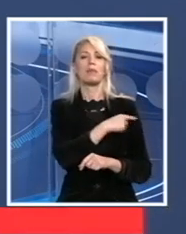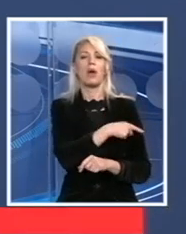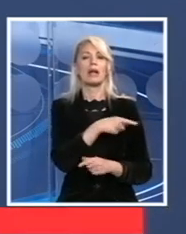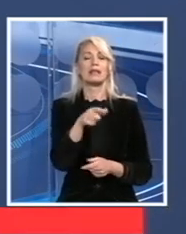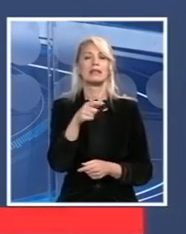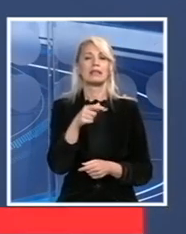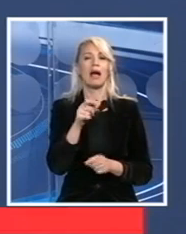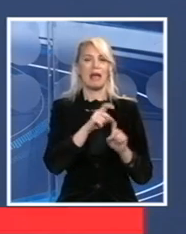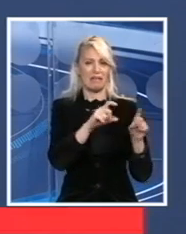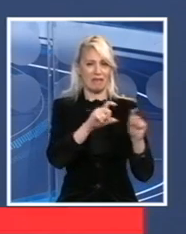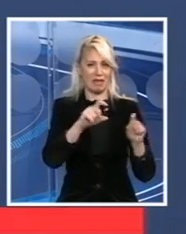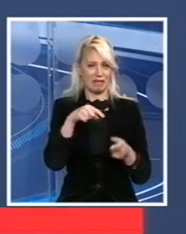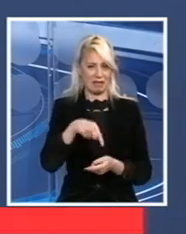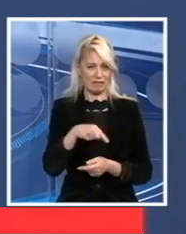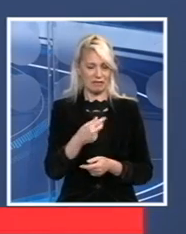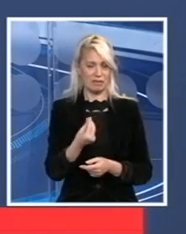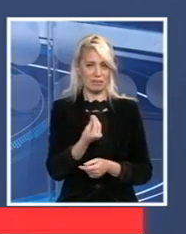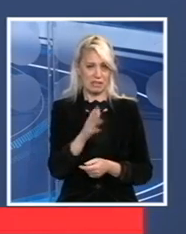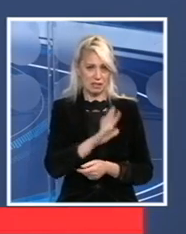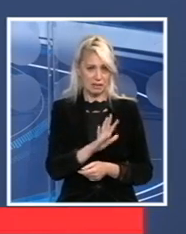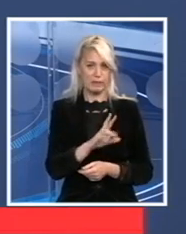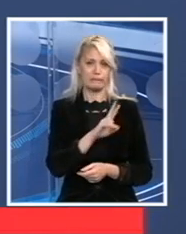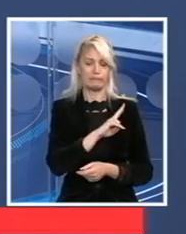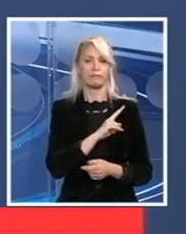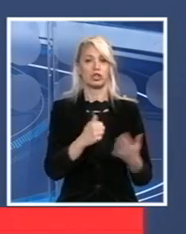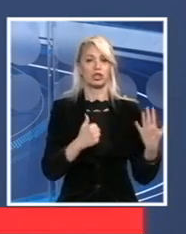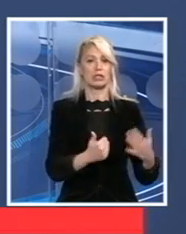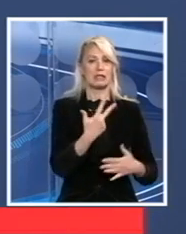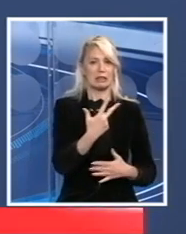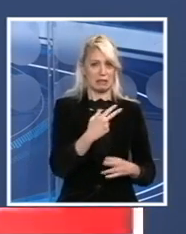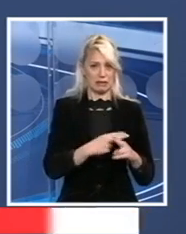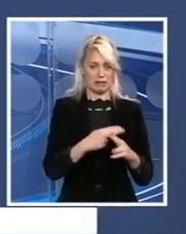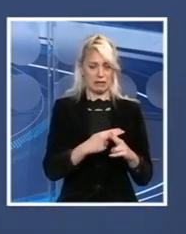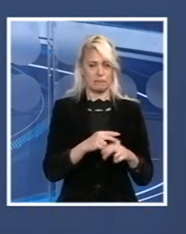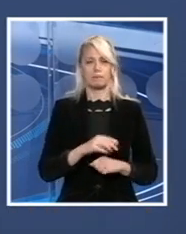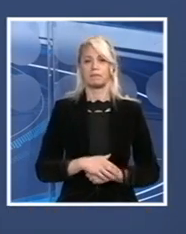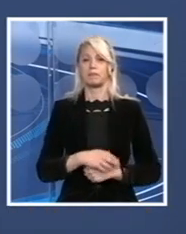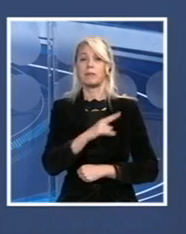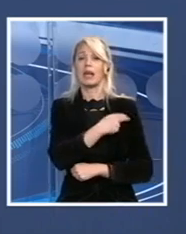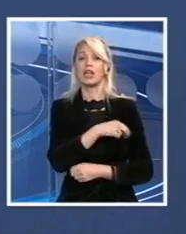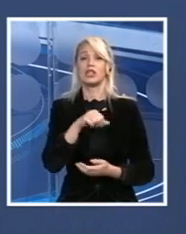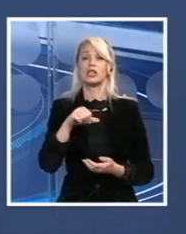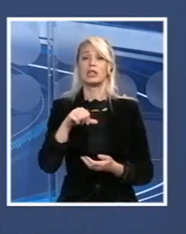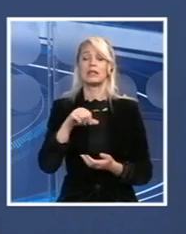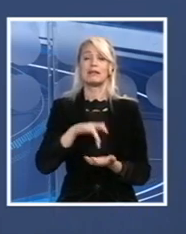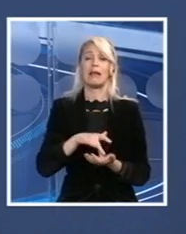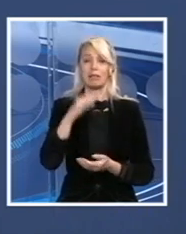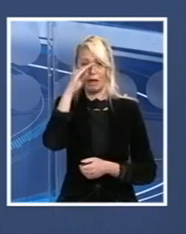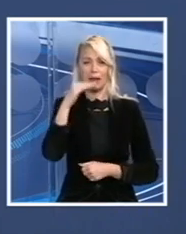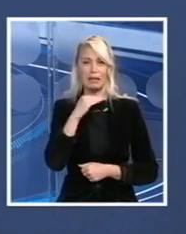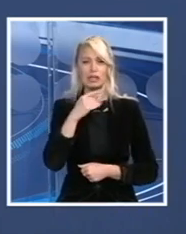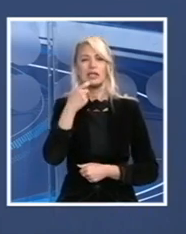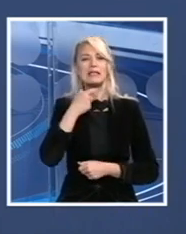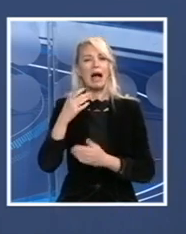tropske bolesti Kliničkog centra Srbije nalaze se 63 pacijenta. U Kliničkom centru Niš, u starom